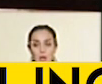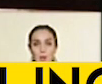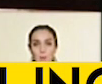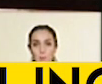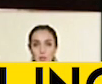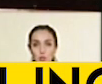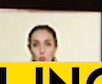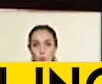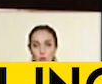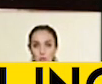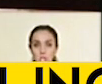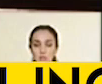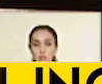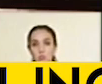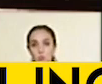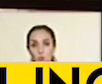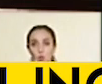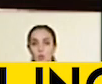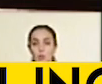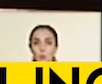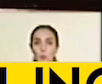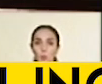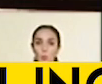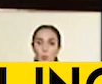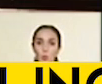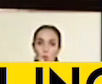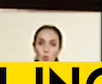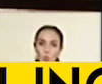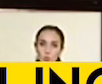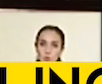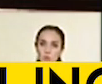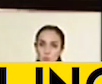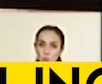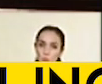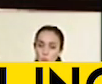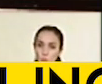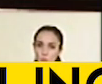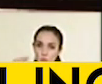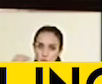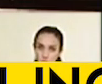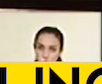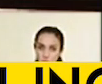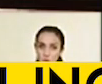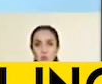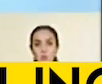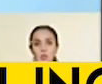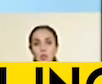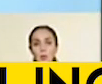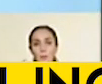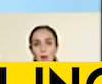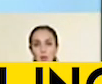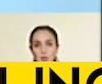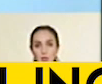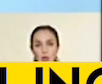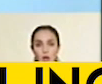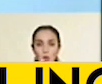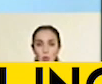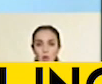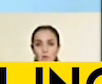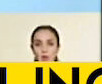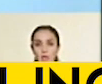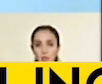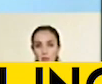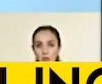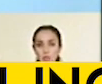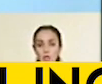albatta ulardagi ijtimoiy munosabatlar, ya'ni qulchilik munosabati va demak mahalliy aholi vakillariga,